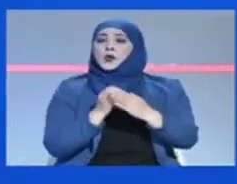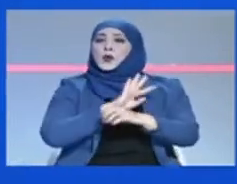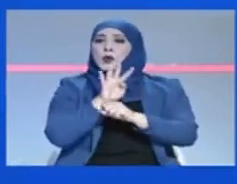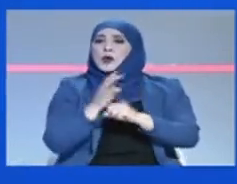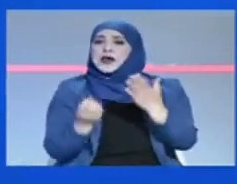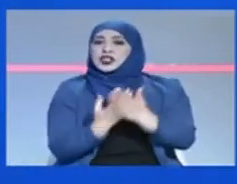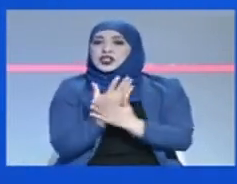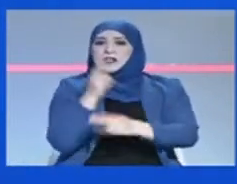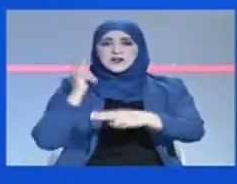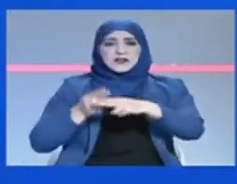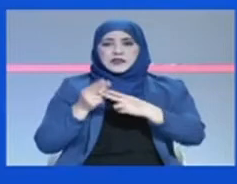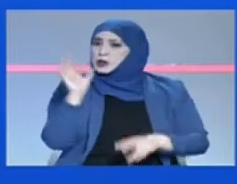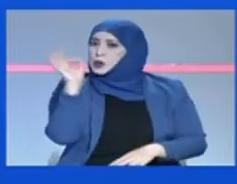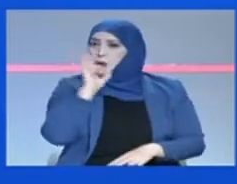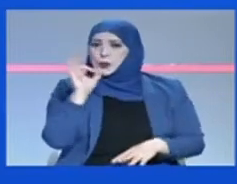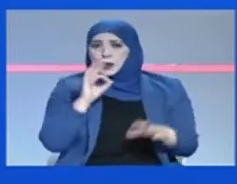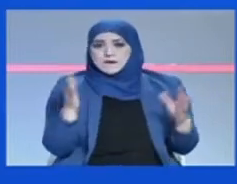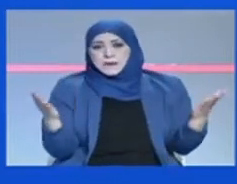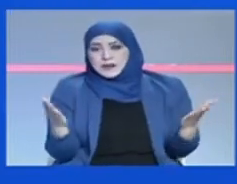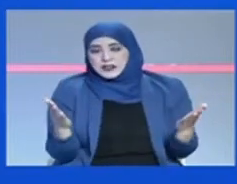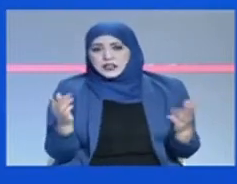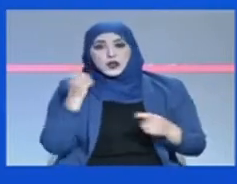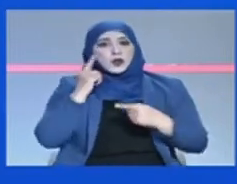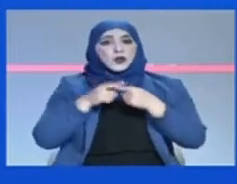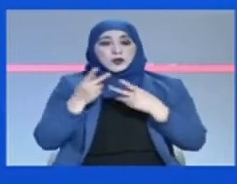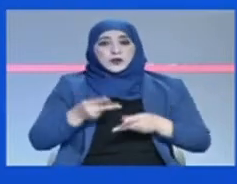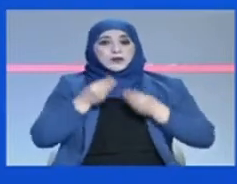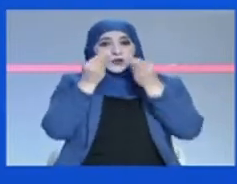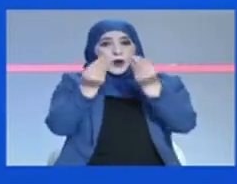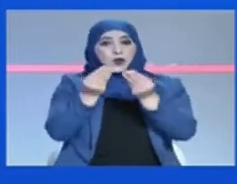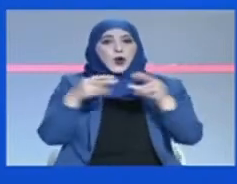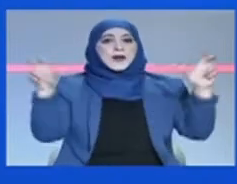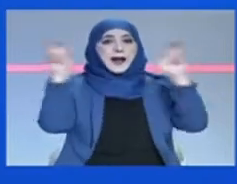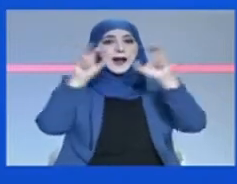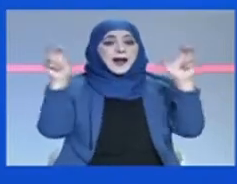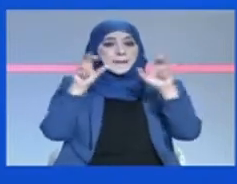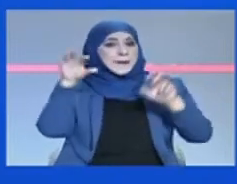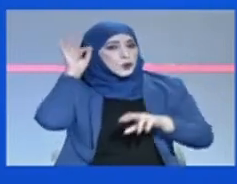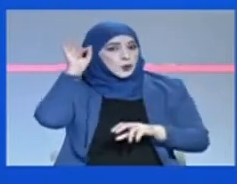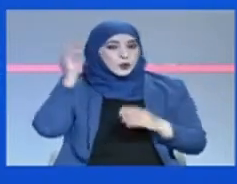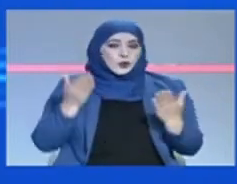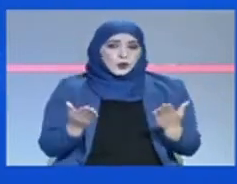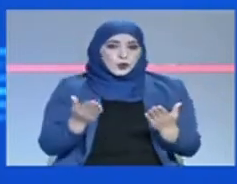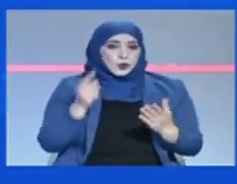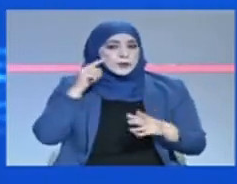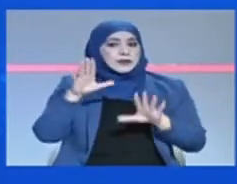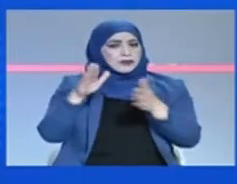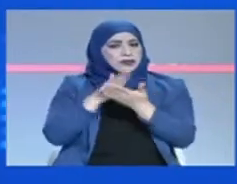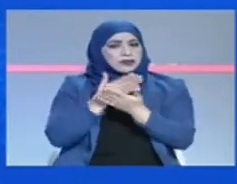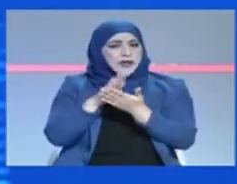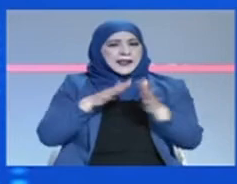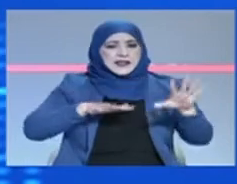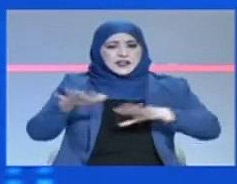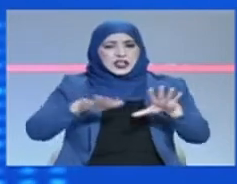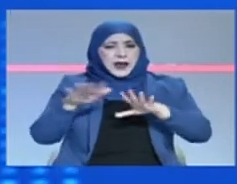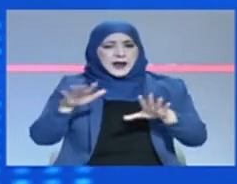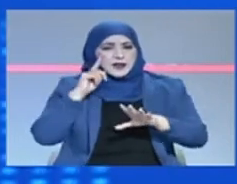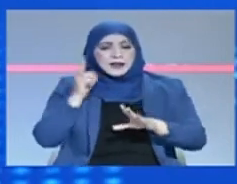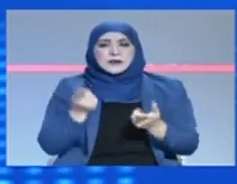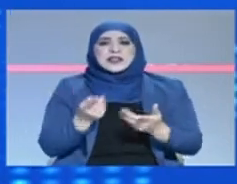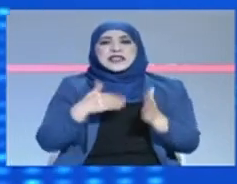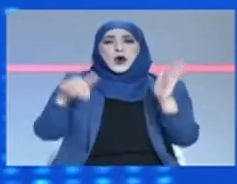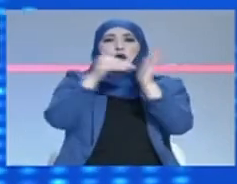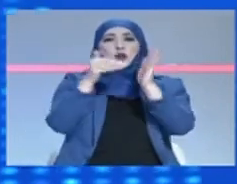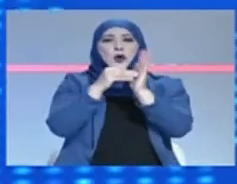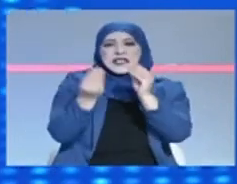الجديدة بصفاقس، وأفاد في تصريح لأخبار الوطنية باتخاذ إجراءات للترفيع في التحاليل اليومية